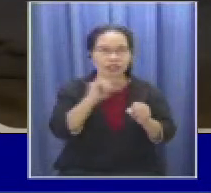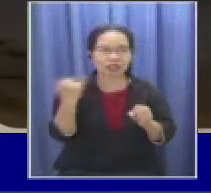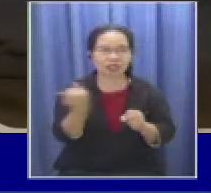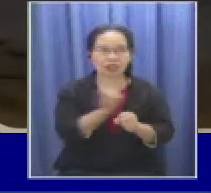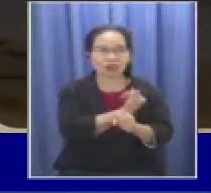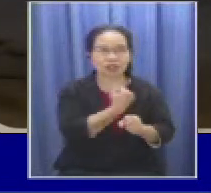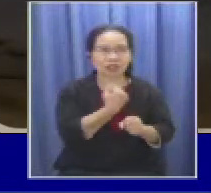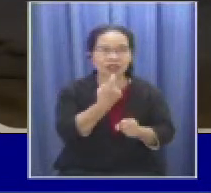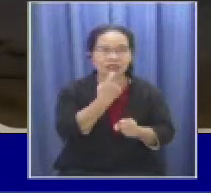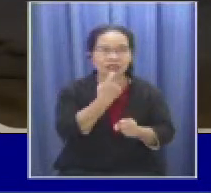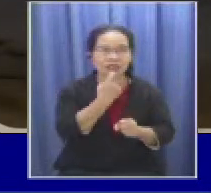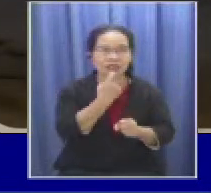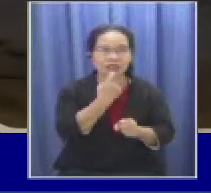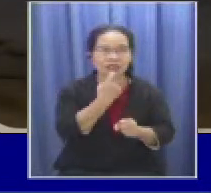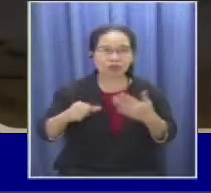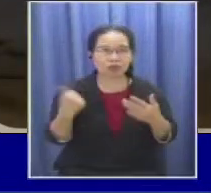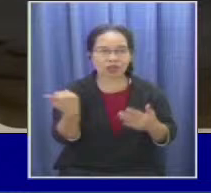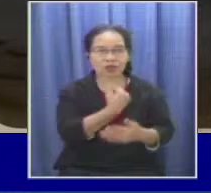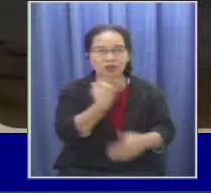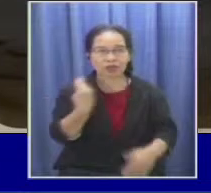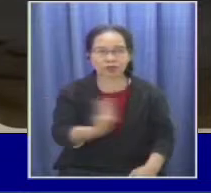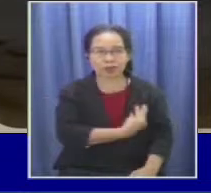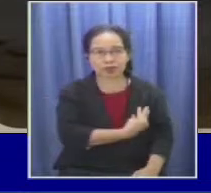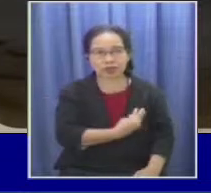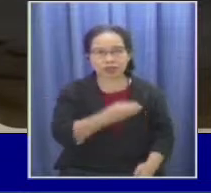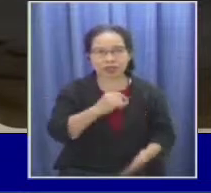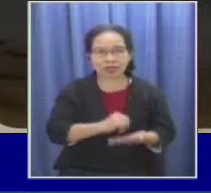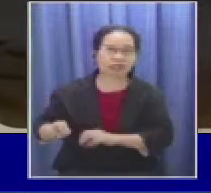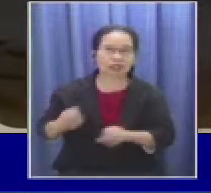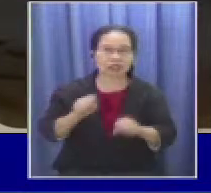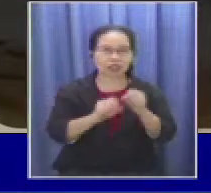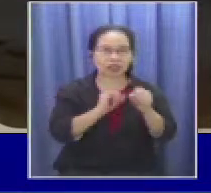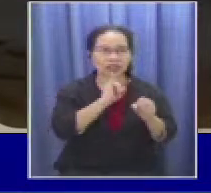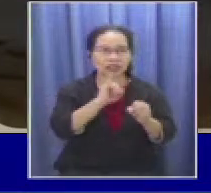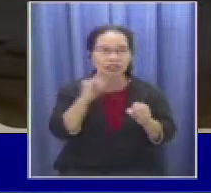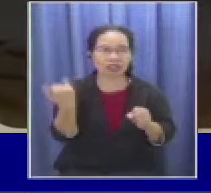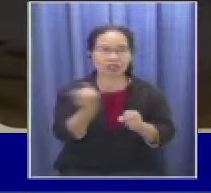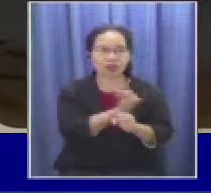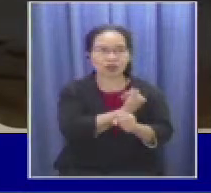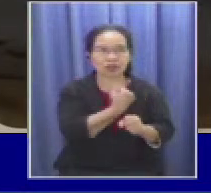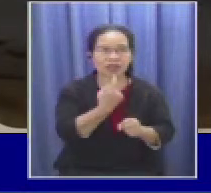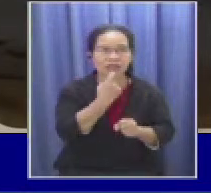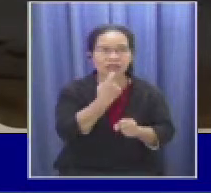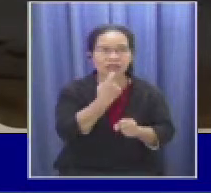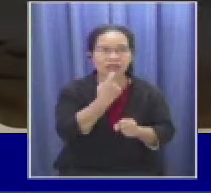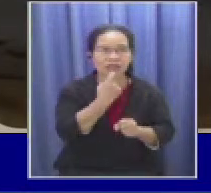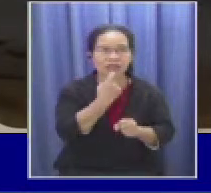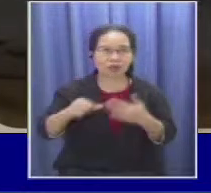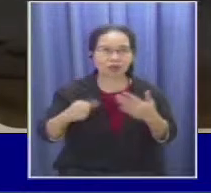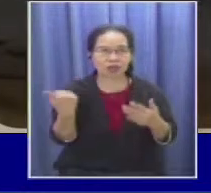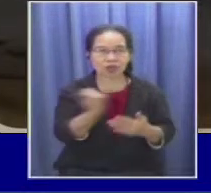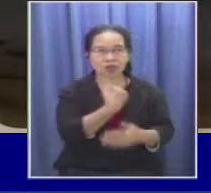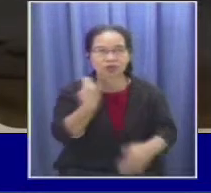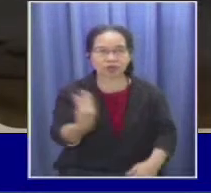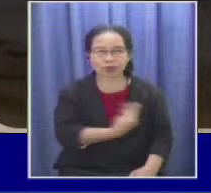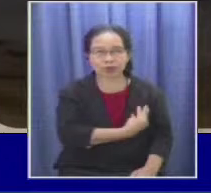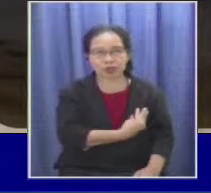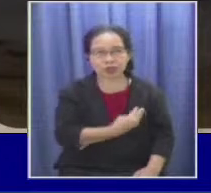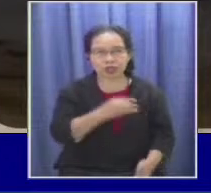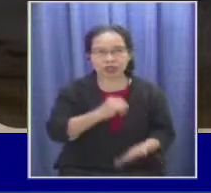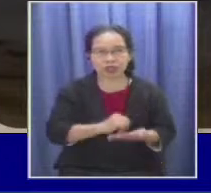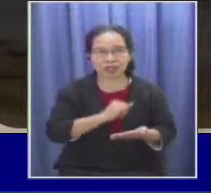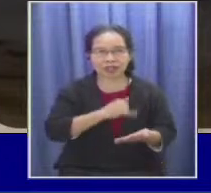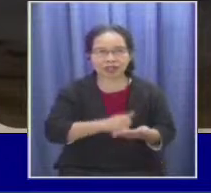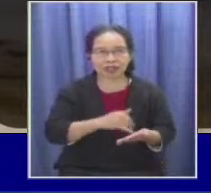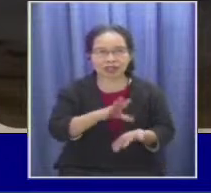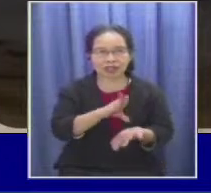kenkan James 3:6 Yakobo ngometi miensa nchemu nsia na tɛkyerɛma nso yɛ ogya tɛkyerɛma ya